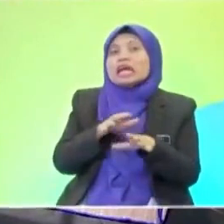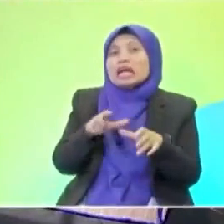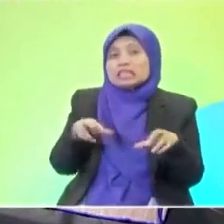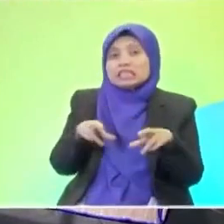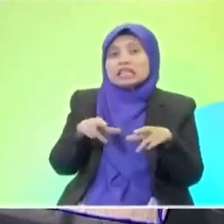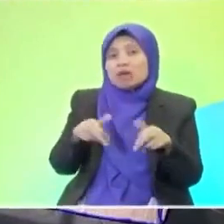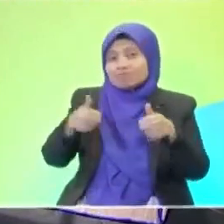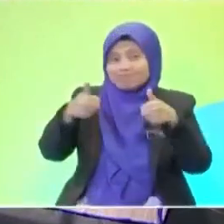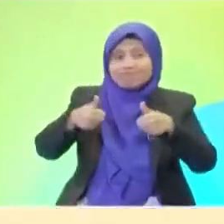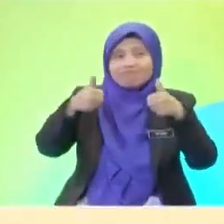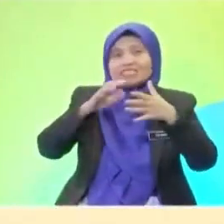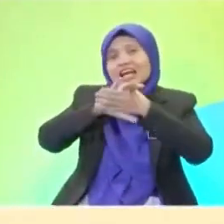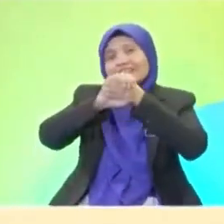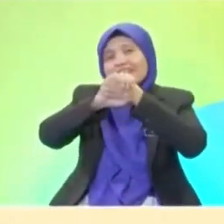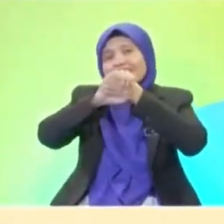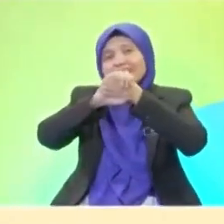ini tanya